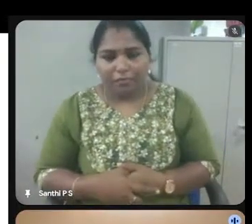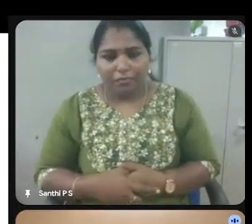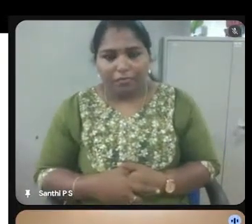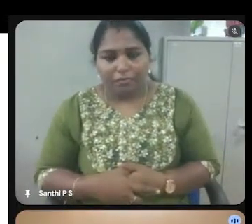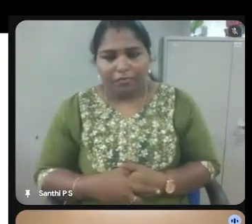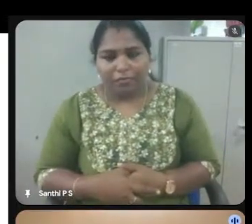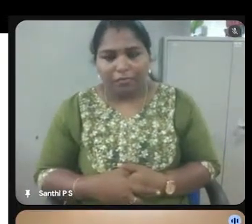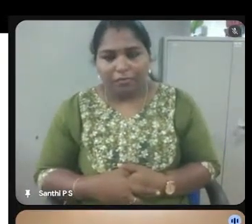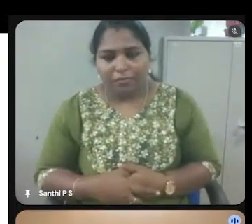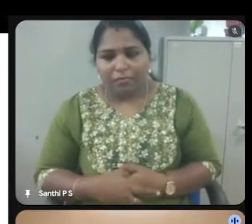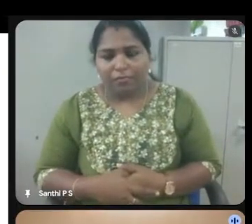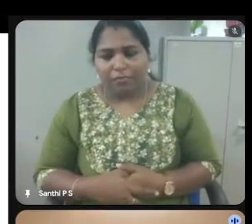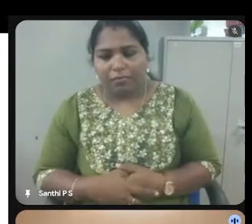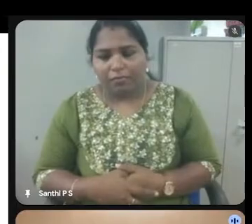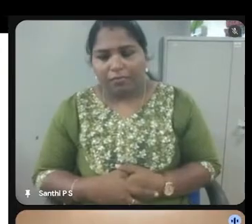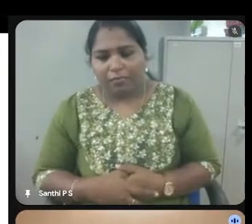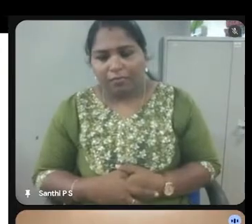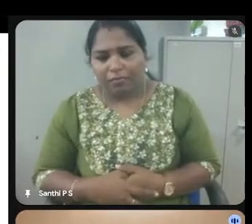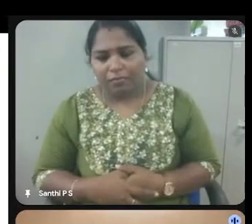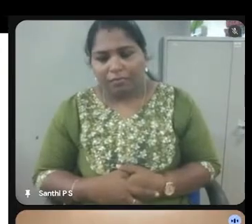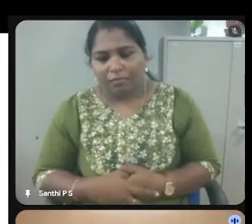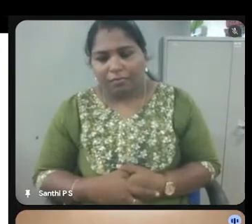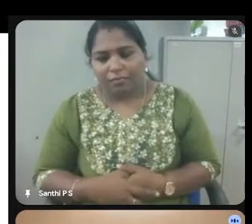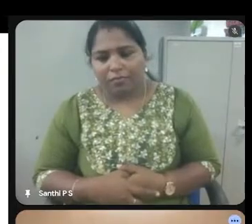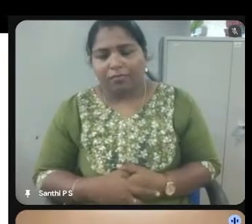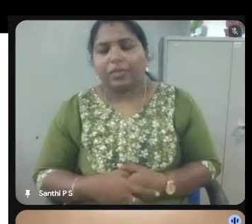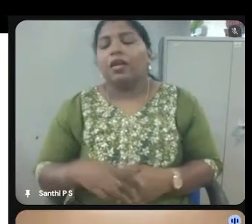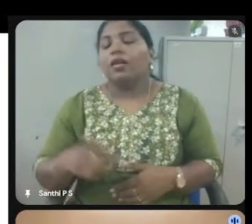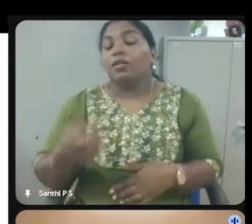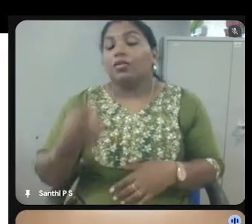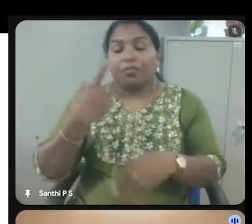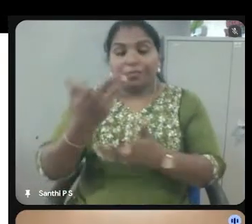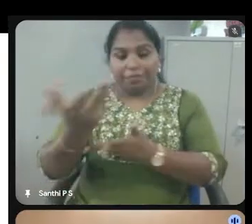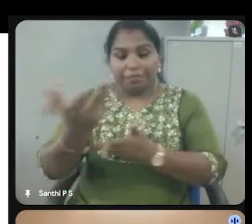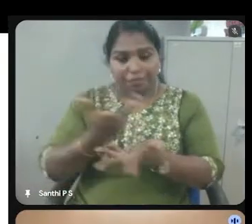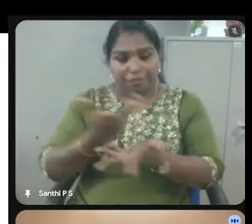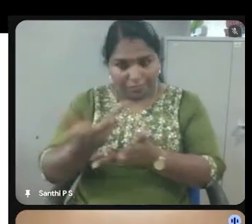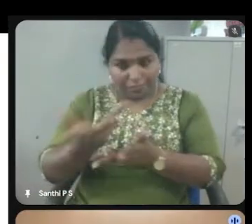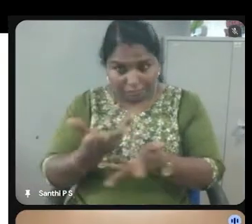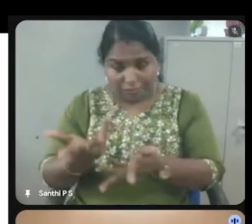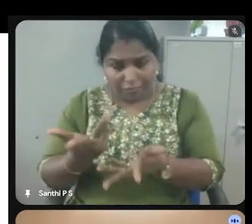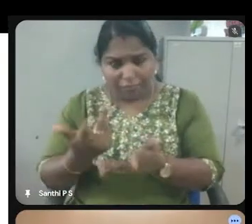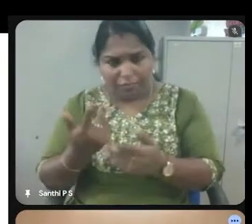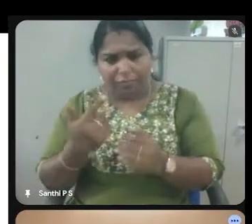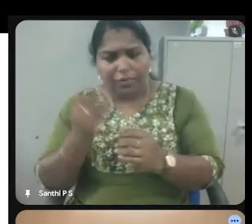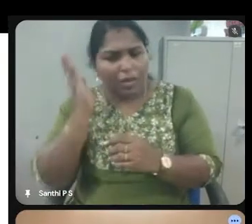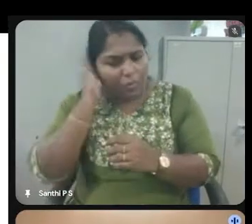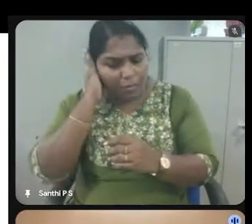ടൈം പ്രാക്ടീസ് ഉണ്ടായിരുന്ന കുട്ടികളിൽ എല്ലാം അവരുടെ ഭാഷാപരമായ കഴിവുകൾ